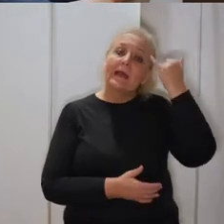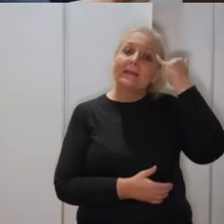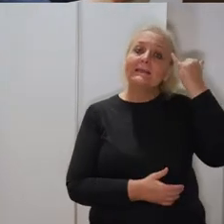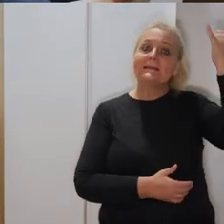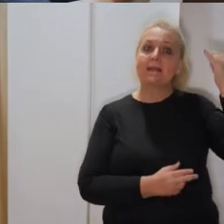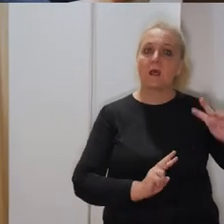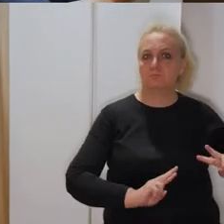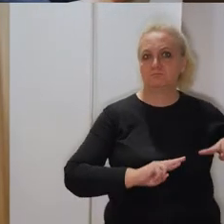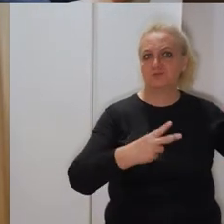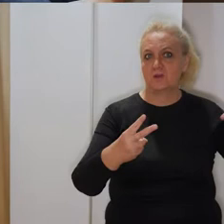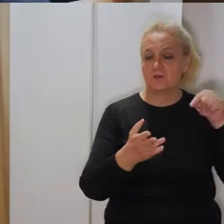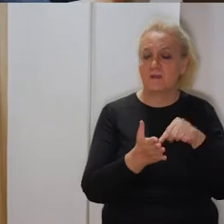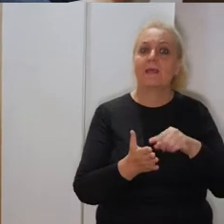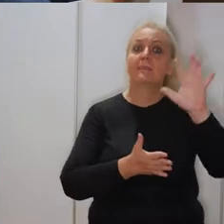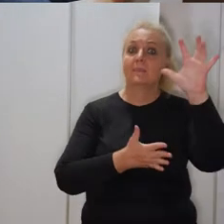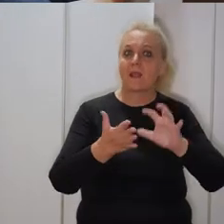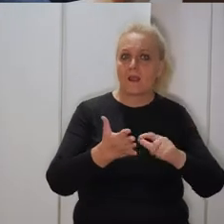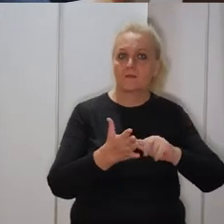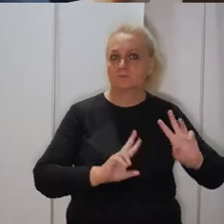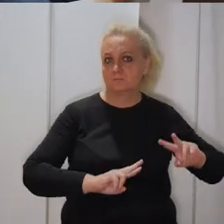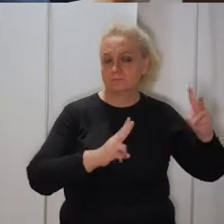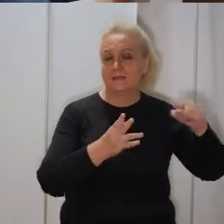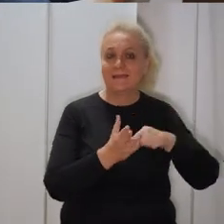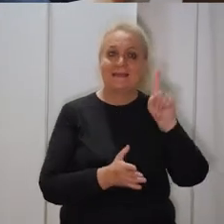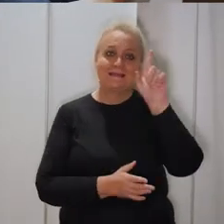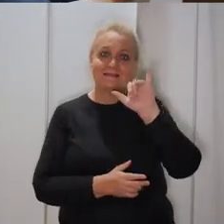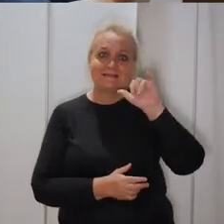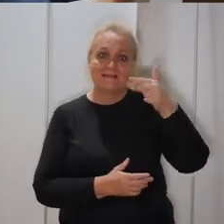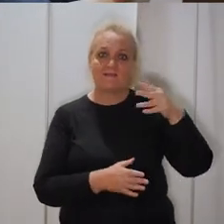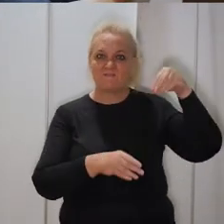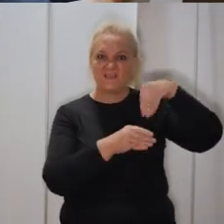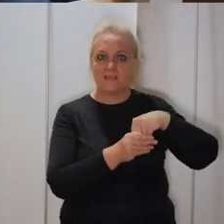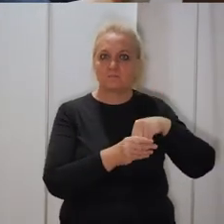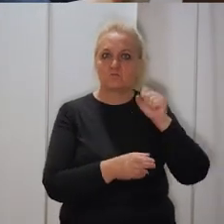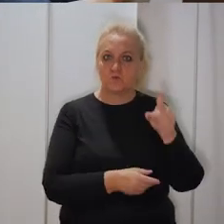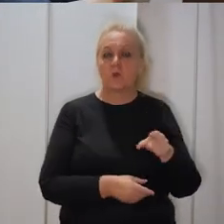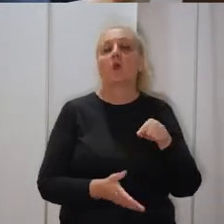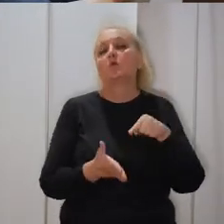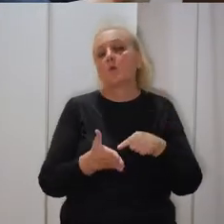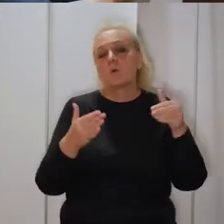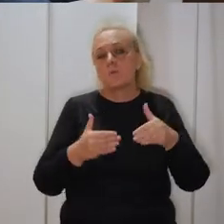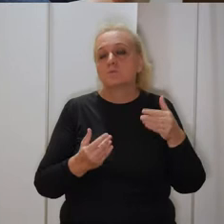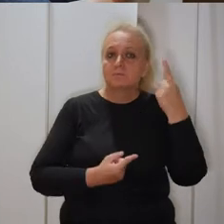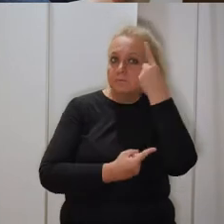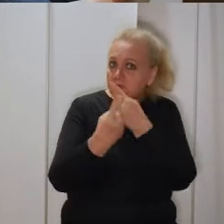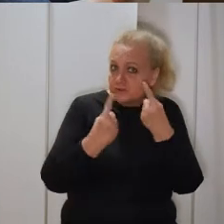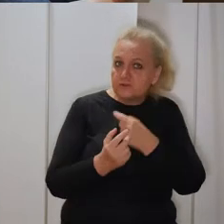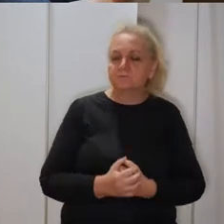przekazuje i właśnie ta treść, którą zin zawiera. To może być myśl